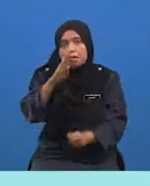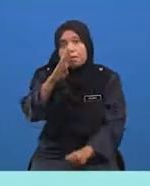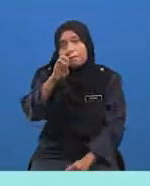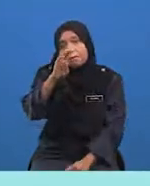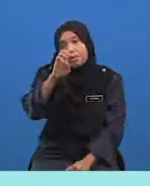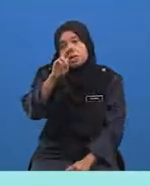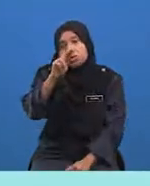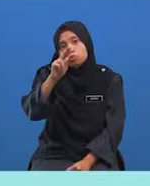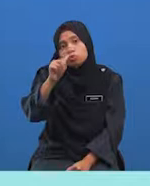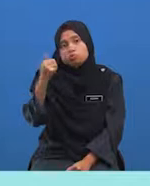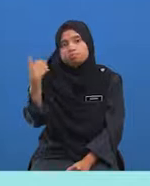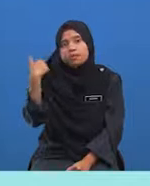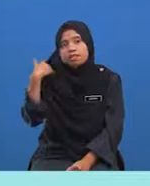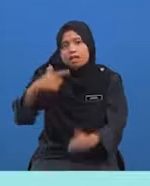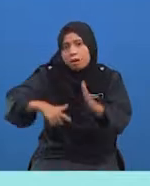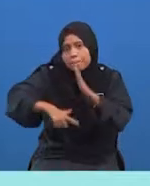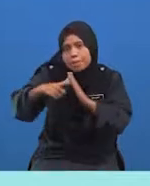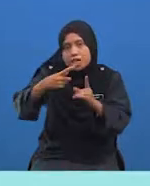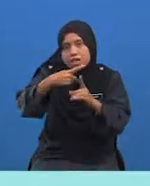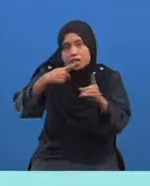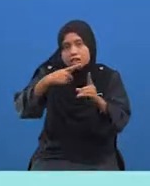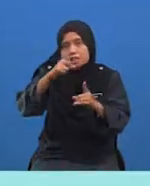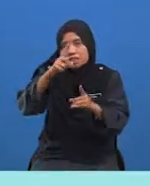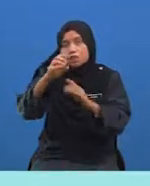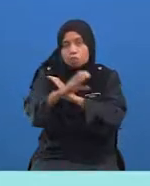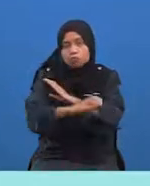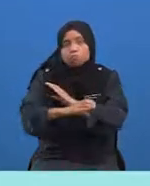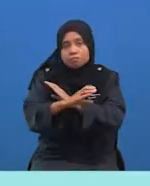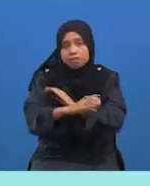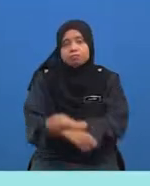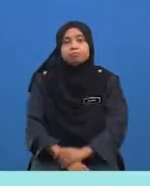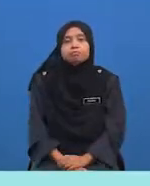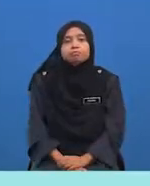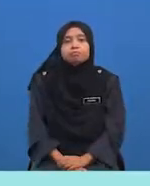Setiap benua mempunyai lebih daripada satu negara.